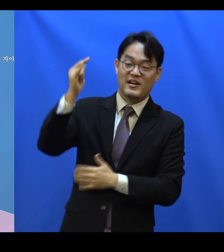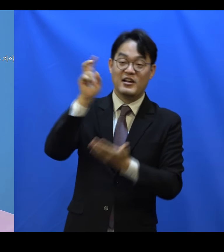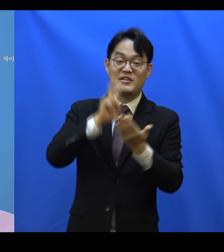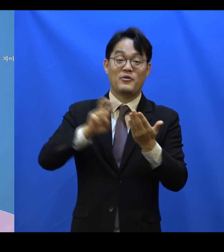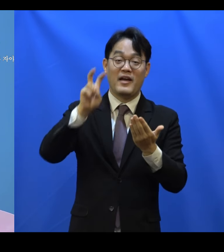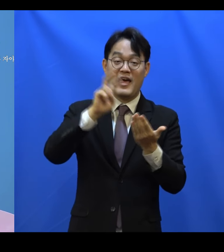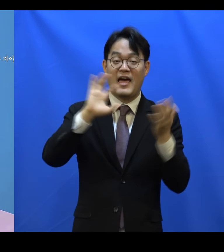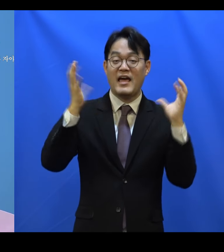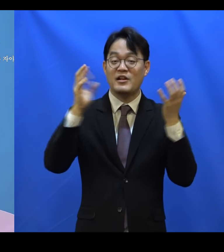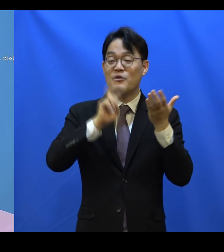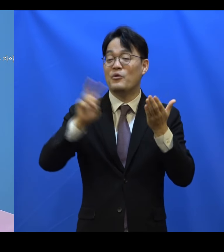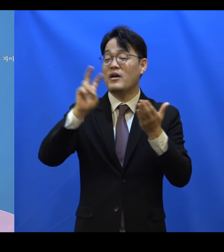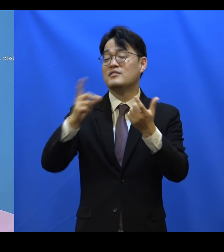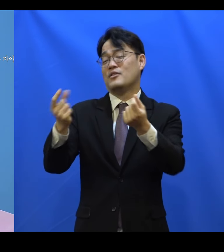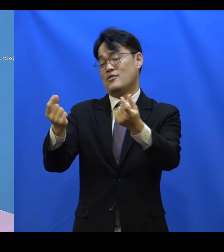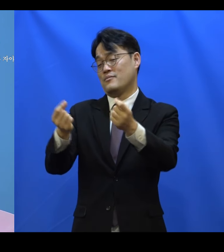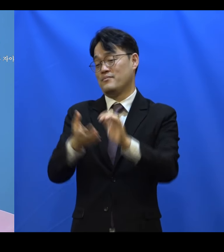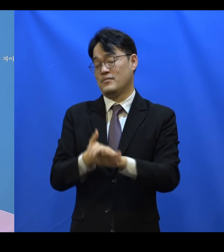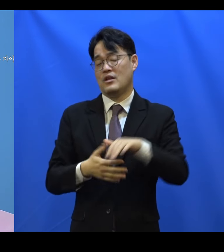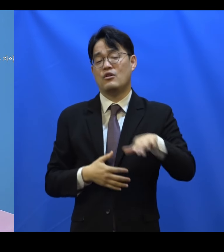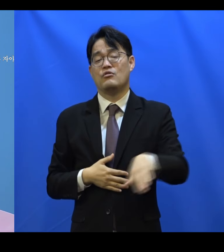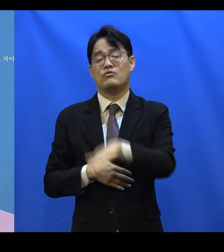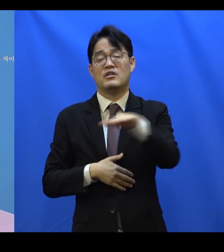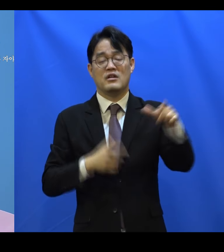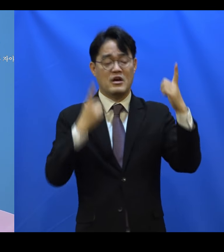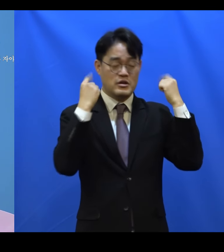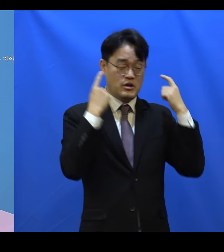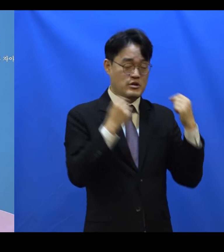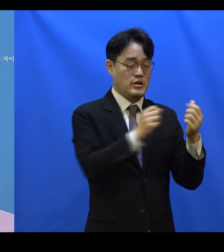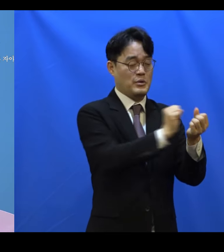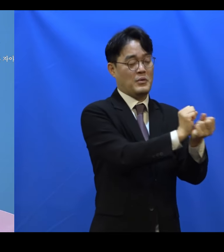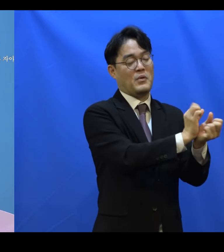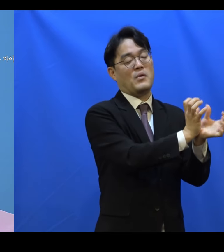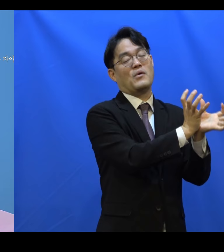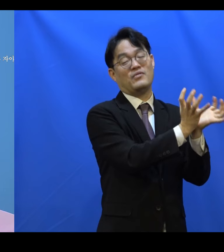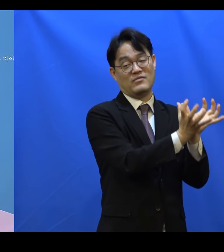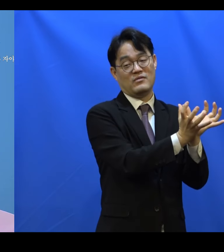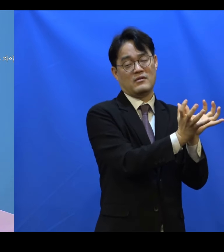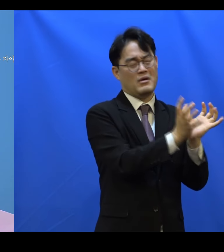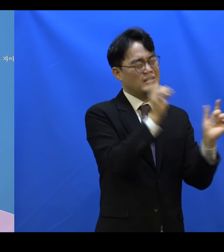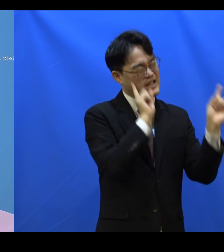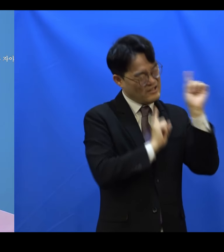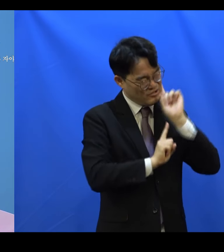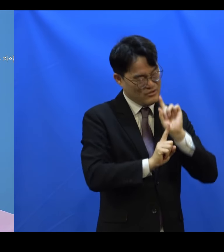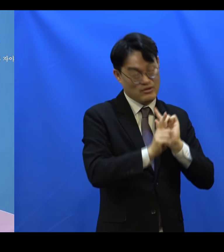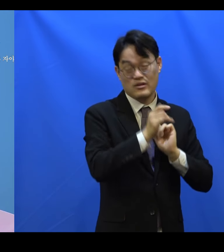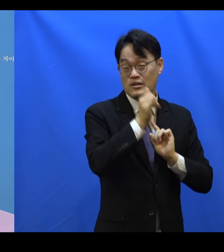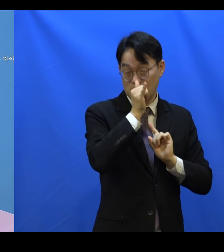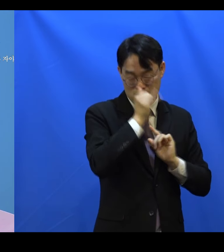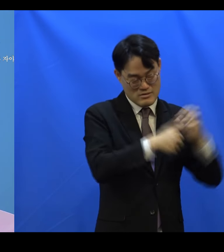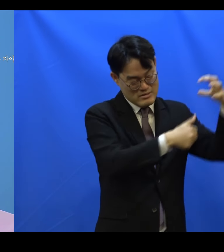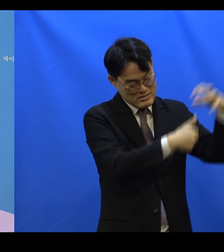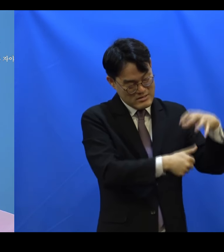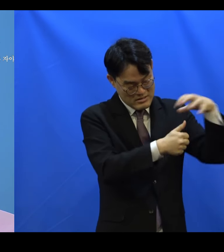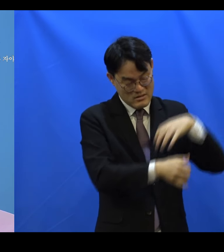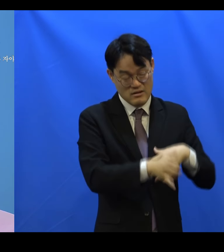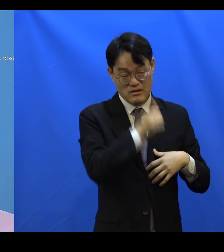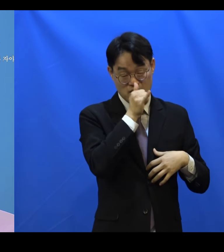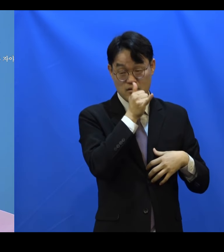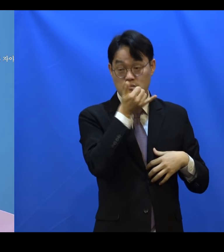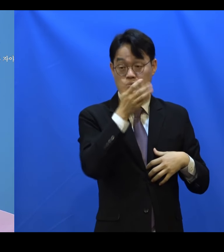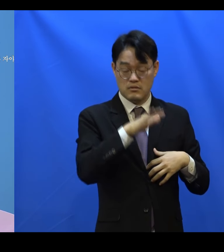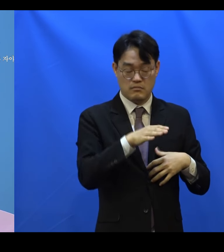안 돼, 다 안 돼. 시간이 있으면 부르겠는데. 우리는 백합화예요. 백합화.